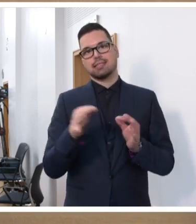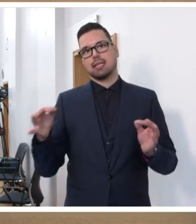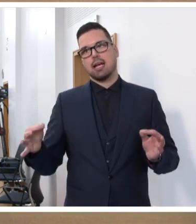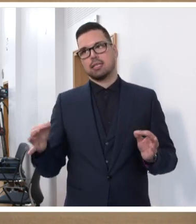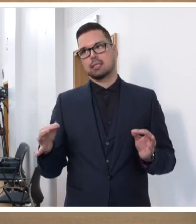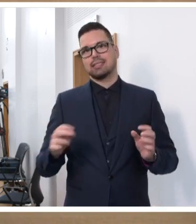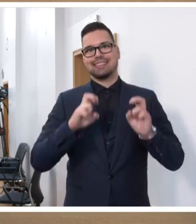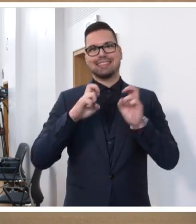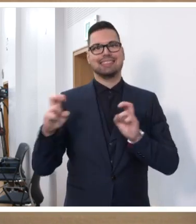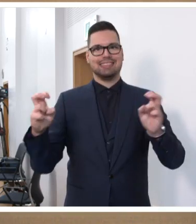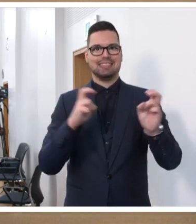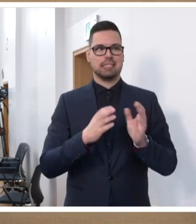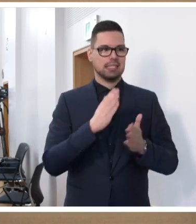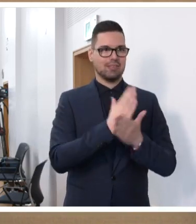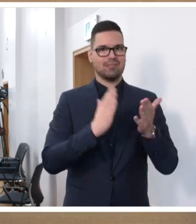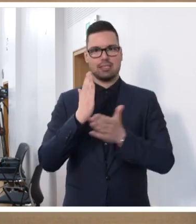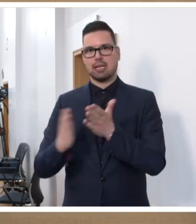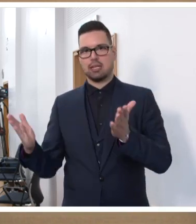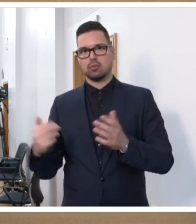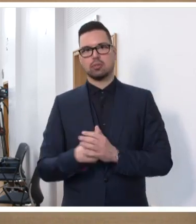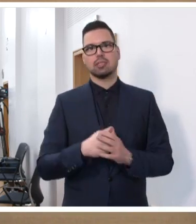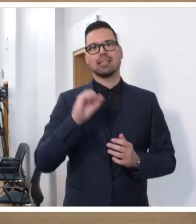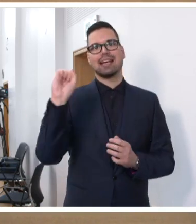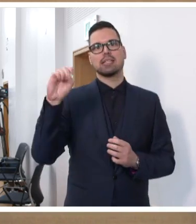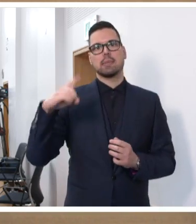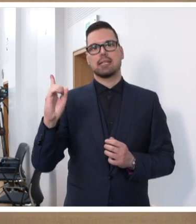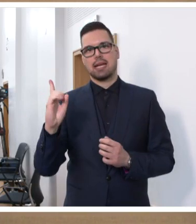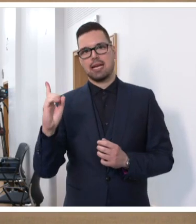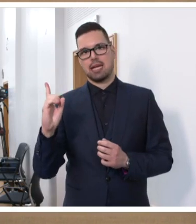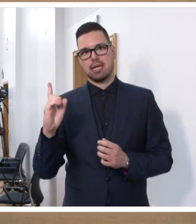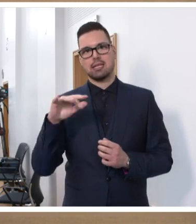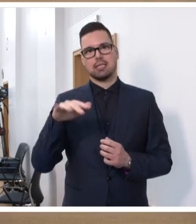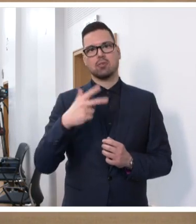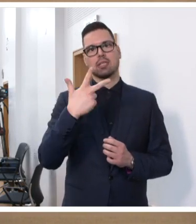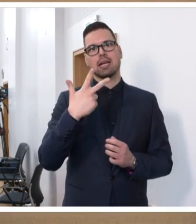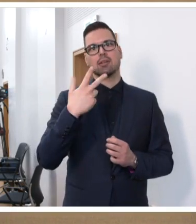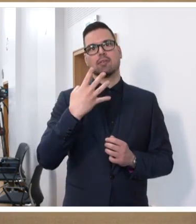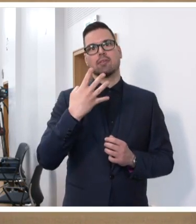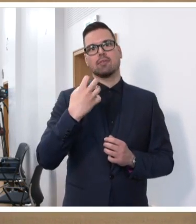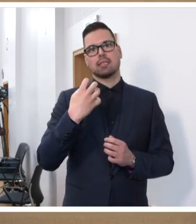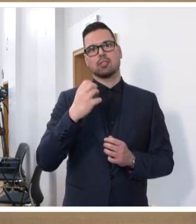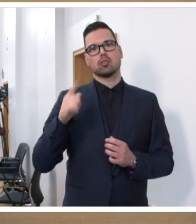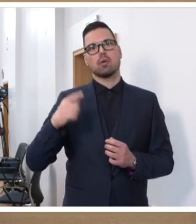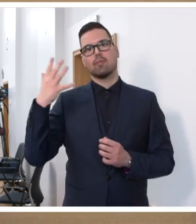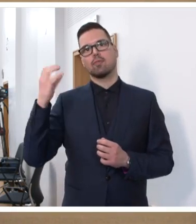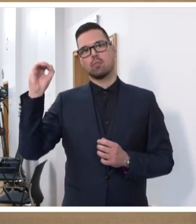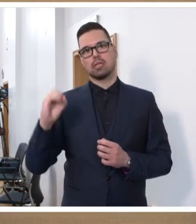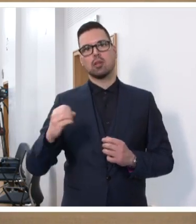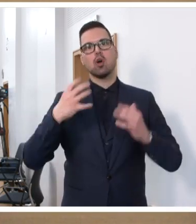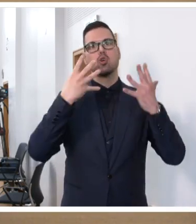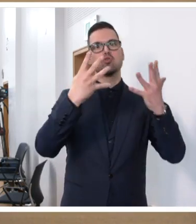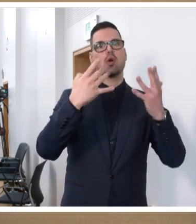die Sitzverteilung im Landtag nach der letzten Wahl an. Die SPD generierte aus ihren 43,5% Wählerstimmen